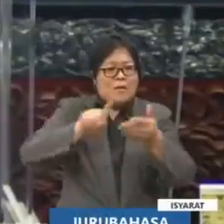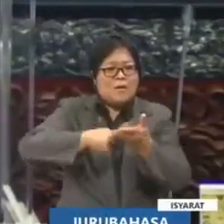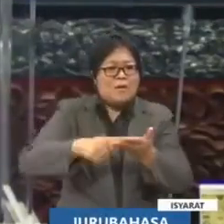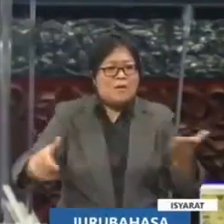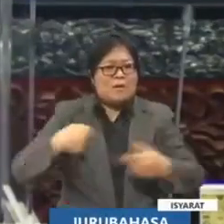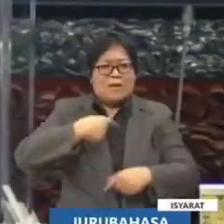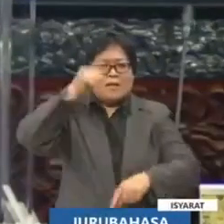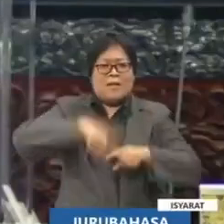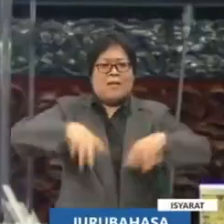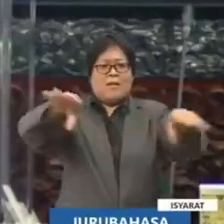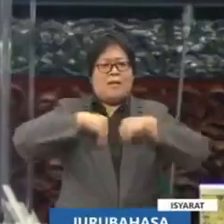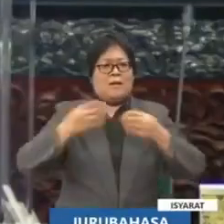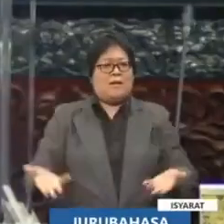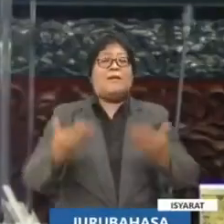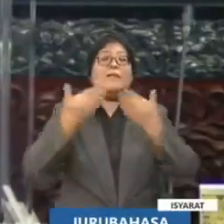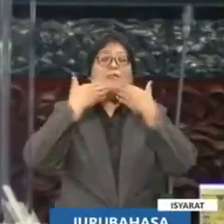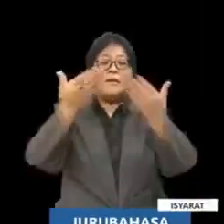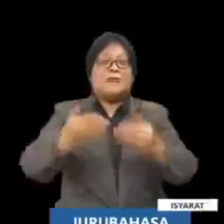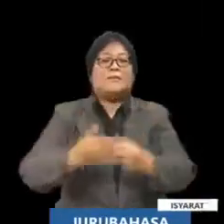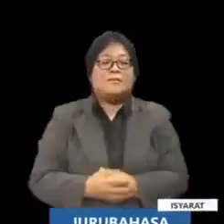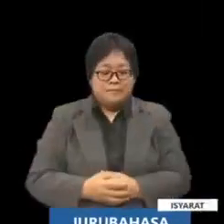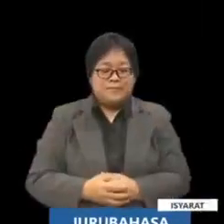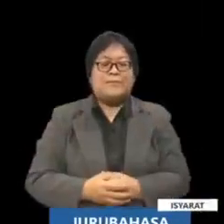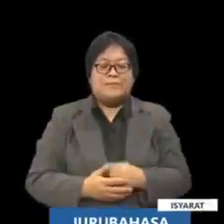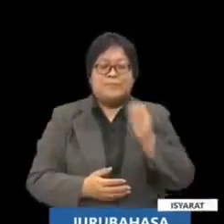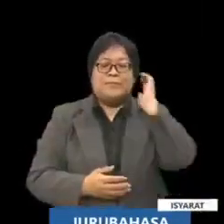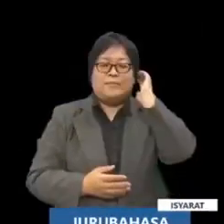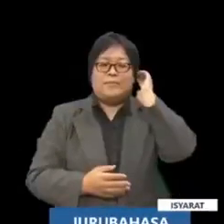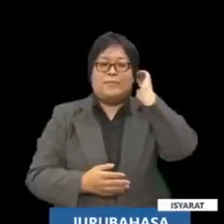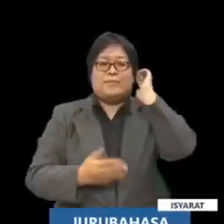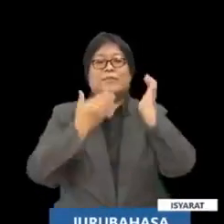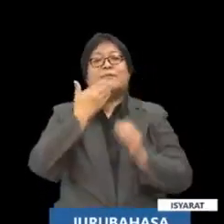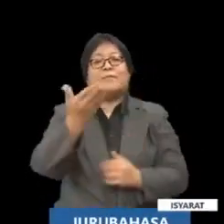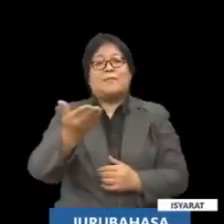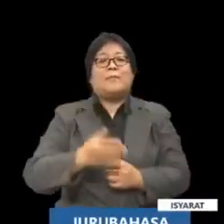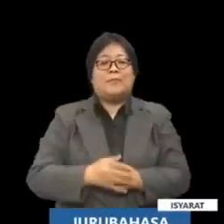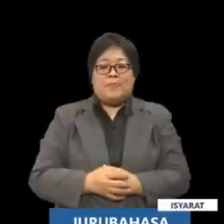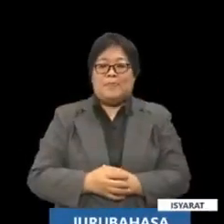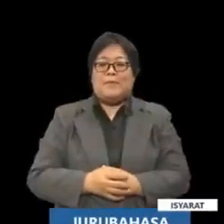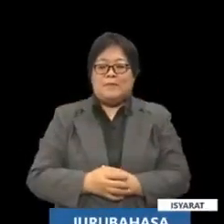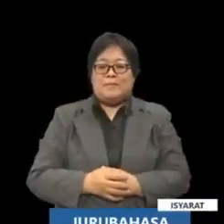We cannot accept this. Terima kasih. Terima kasih, Yang Berhormat.